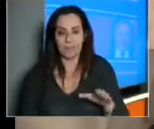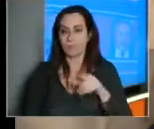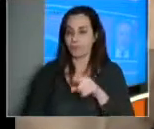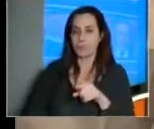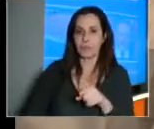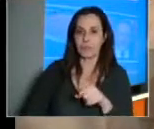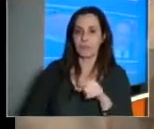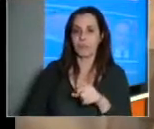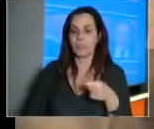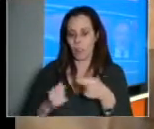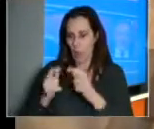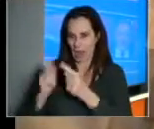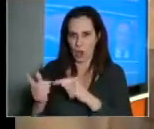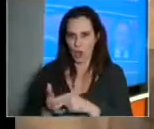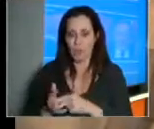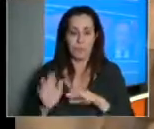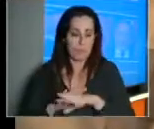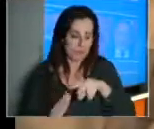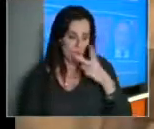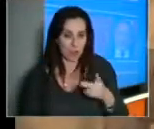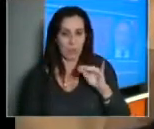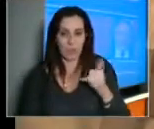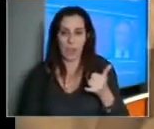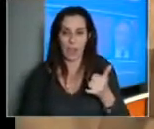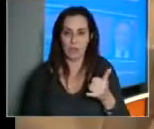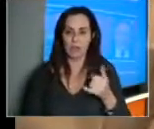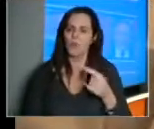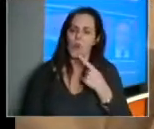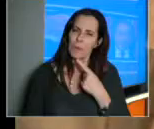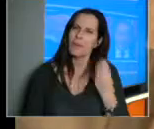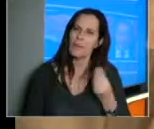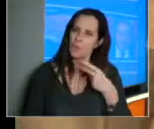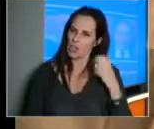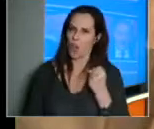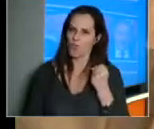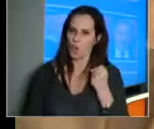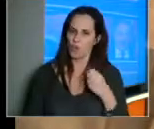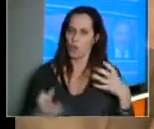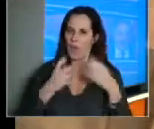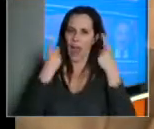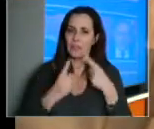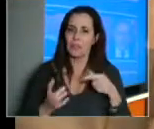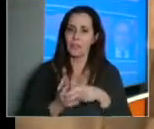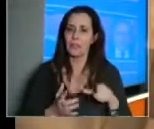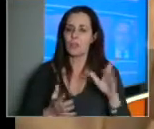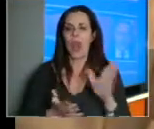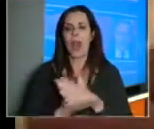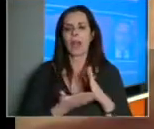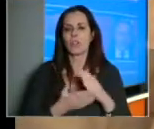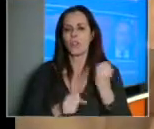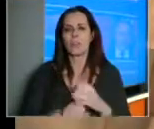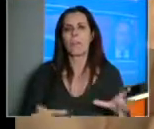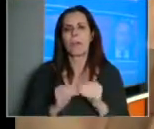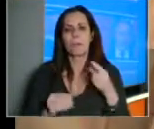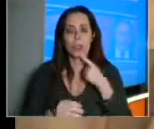שזה אחד, זה תלוי אחד בשני. ומצד שני, כן נוקחת את הקו היותר נוקשה של החברה החרדית, כיוון שזו החלטה שהולכים